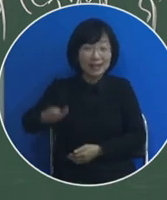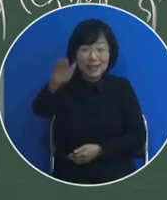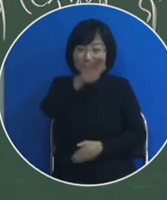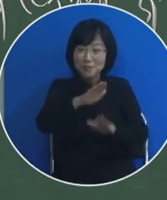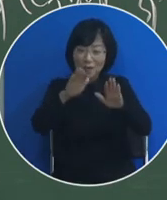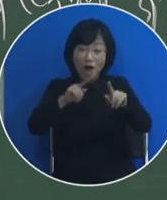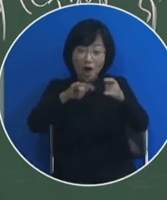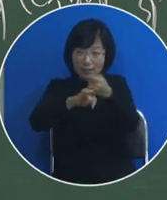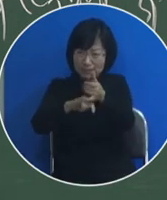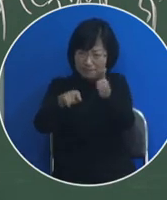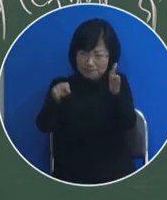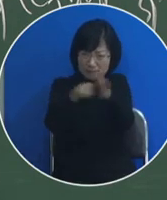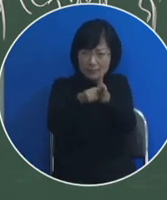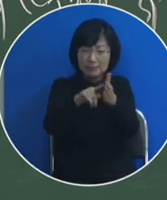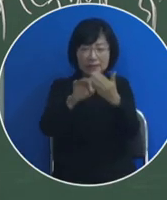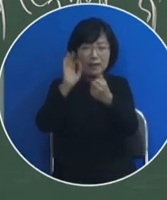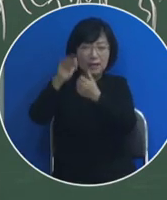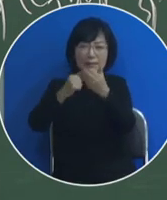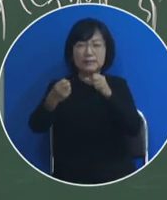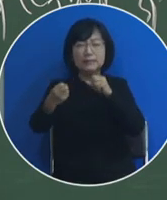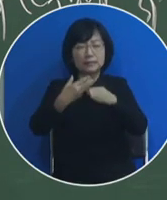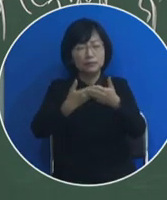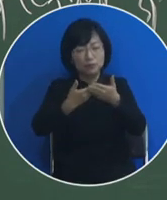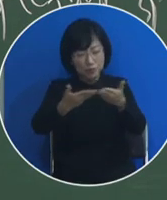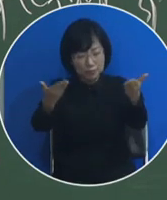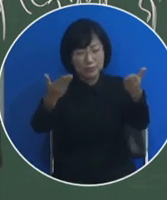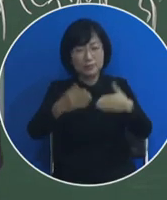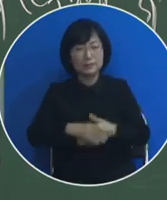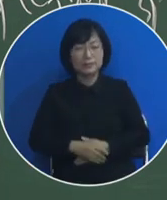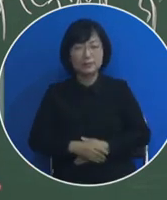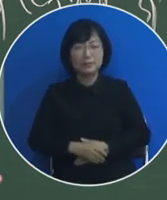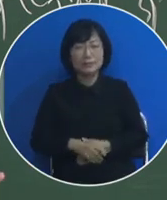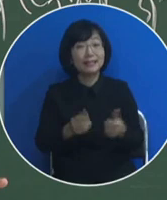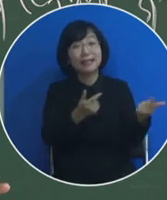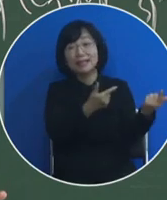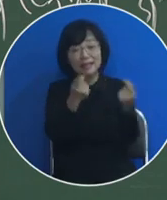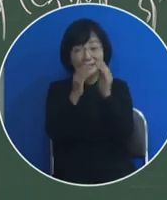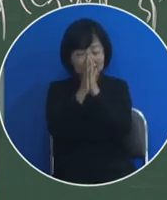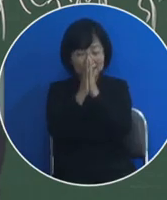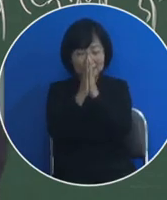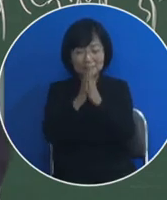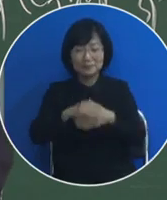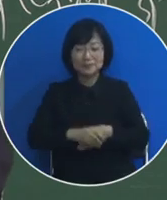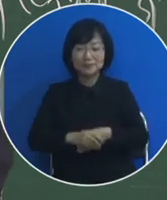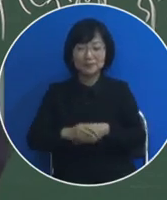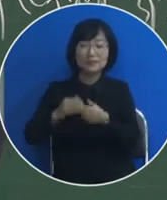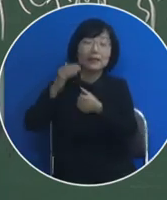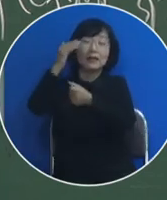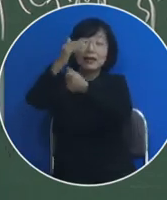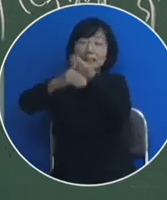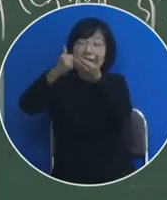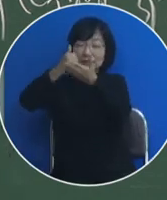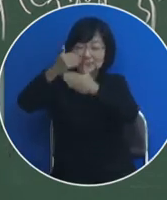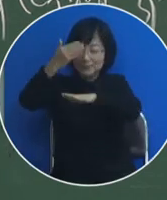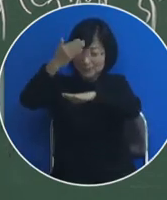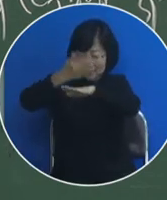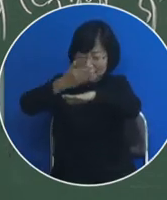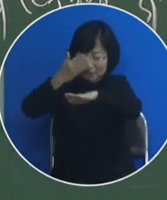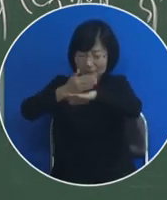하나님은 역사하실 것입니다. And if you truly grab hold of the covenant today, God will work. 기도하겠습니다. Let us pray. 하나님 감사드립니다. God, we